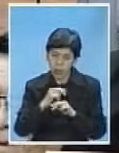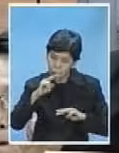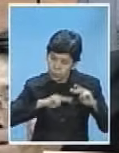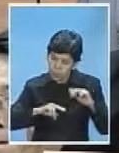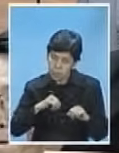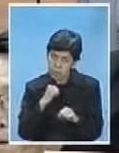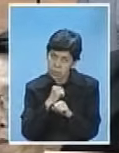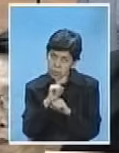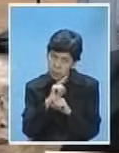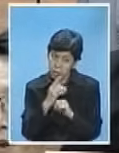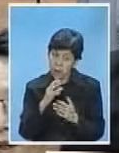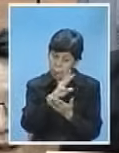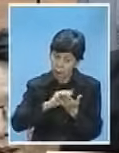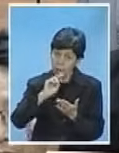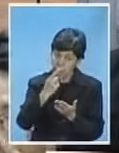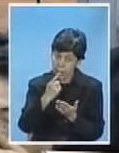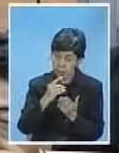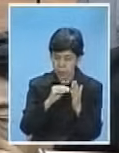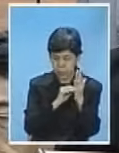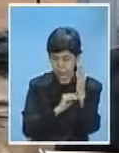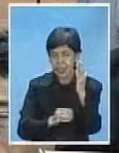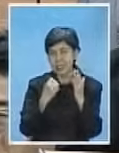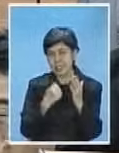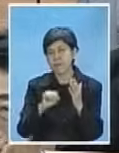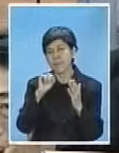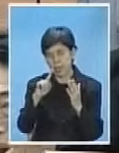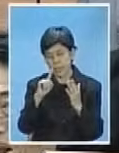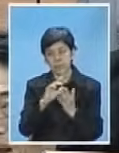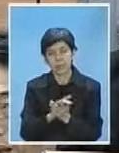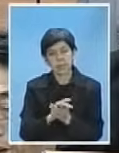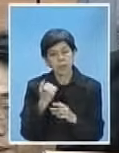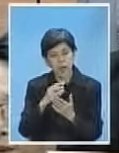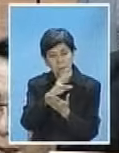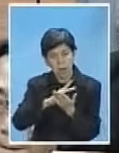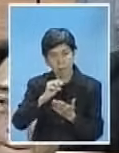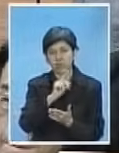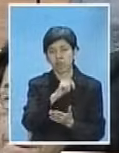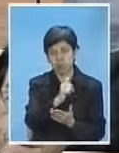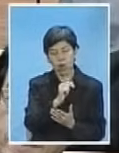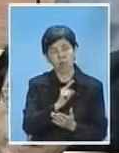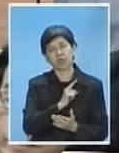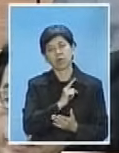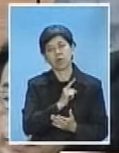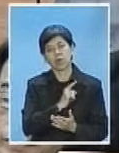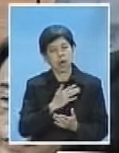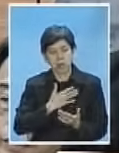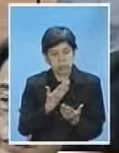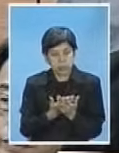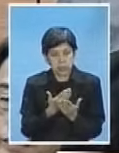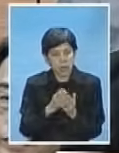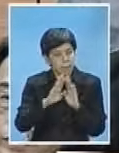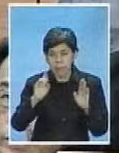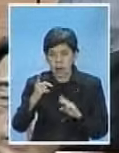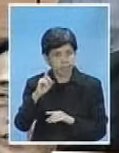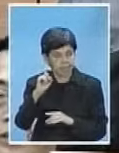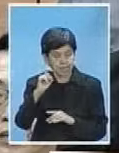ณาว่าจะขยายเปิดมหาวิทยาลัยใหม่อีก 11 จังหวัดครับโดยให้มหาวิทยาลัยแม่รับผิดชอบเพราะเราไม่มีเงินที่จะเปิดใ